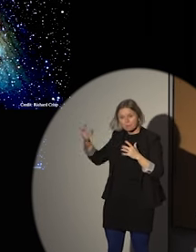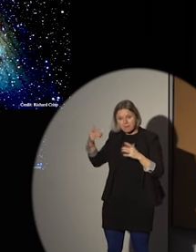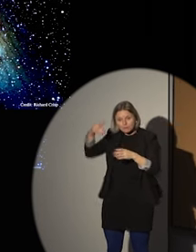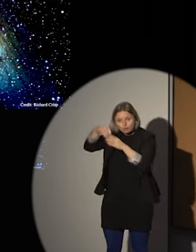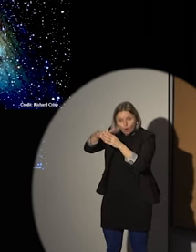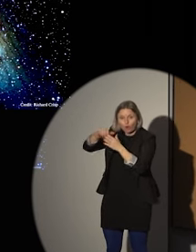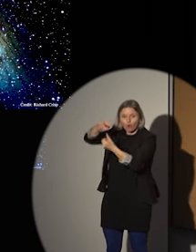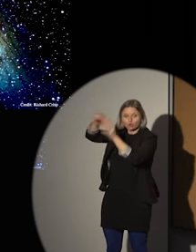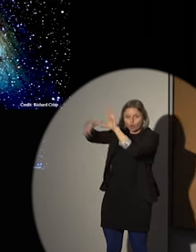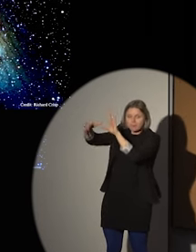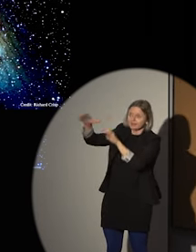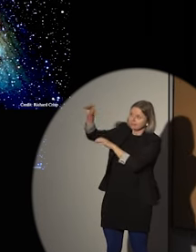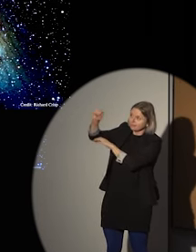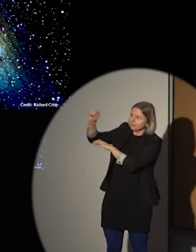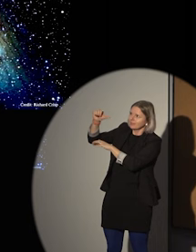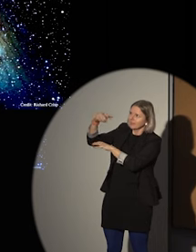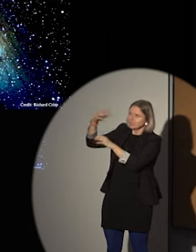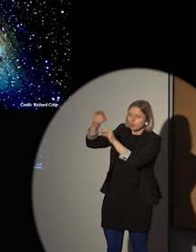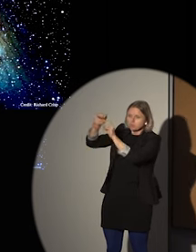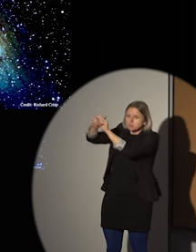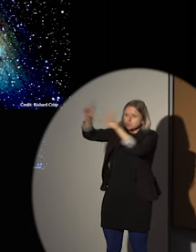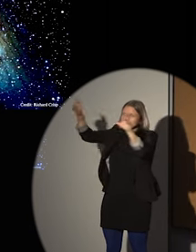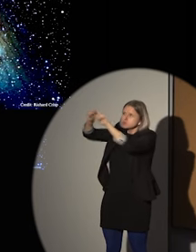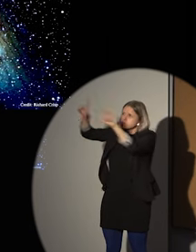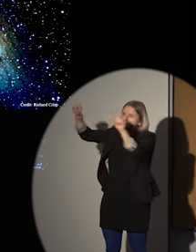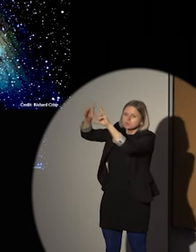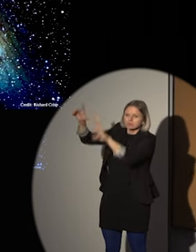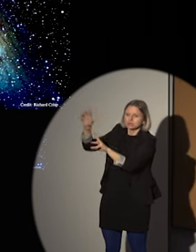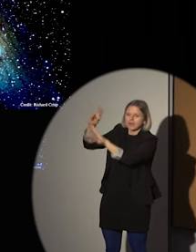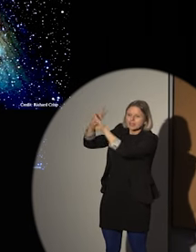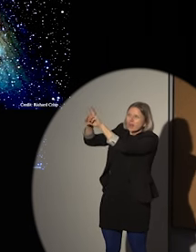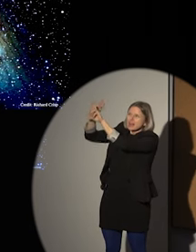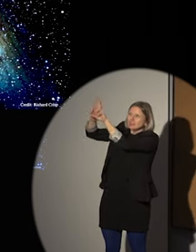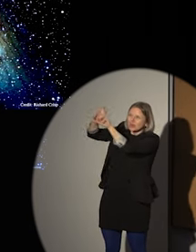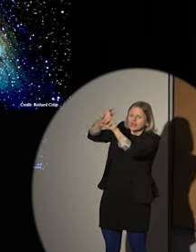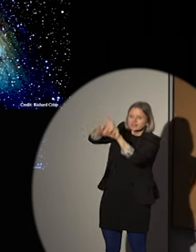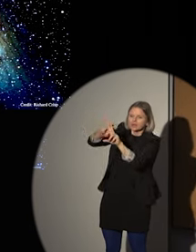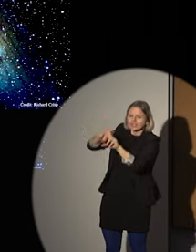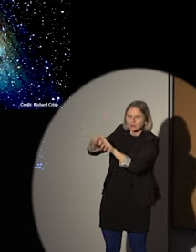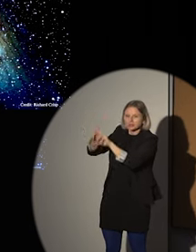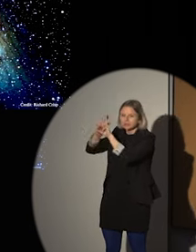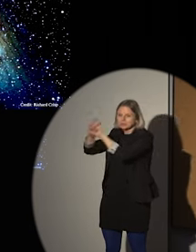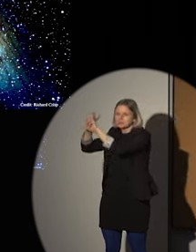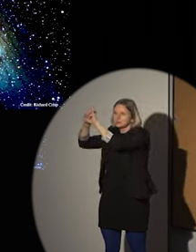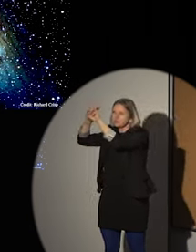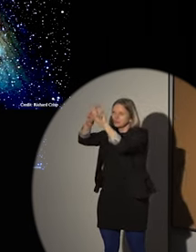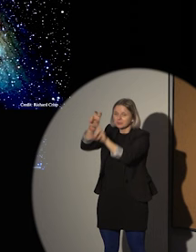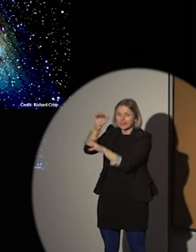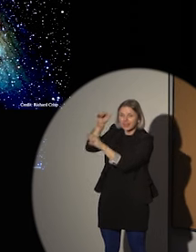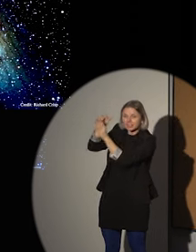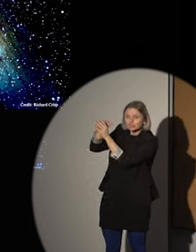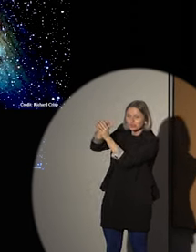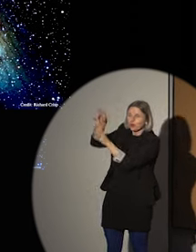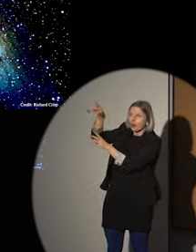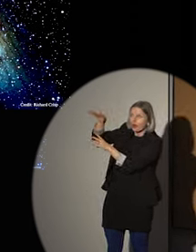d'Andromède. Mais étoile par étoile, ils en ont observé plusieurs dizaines de milliers, pour découvrir qu'une étoile qui se situe